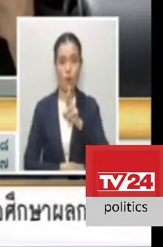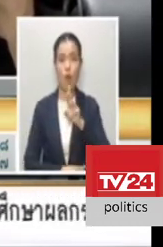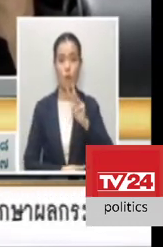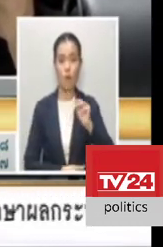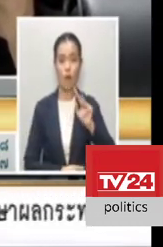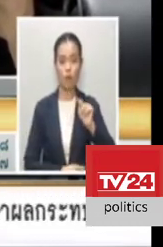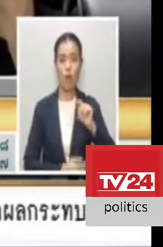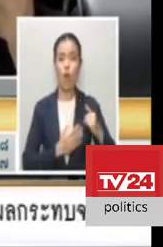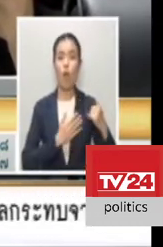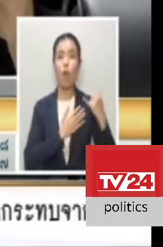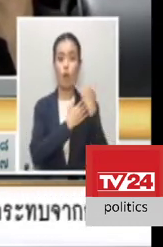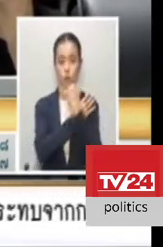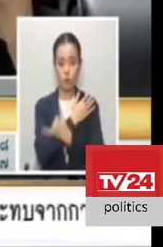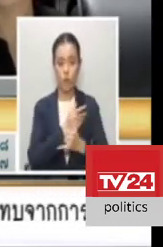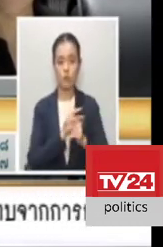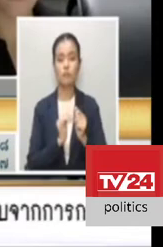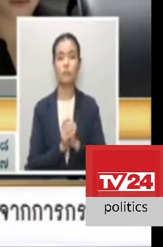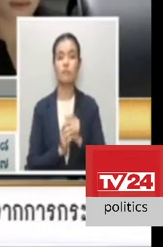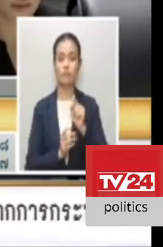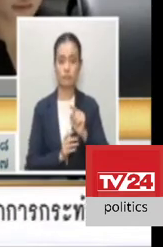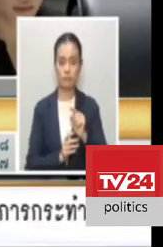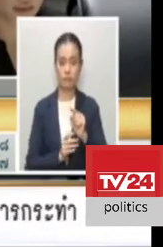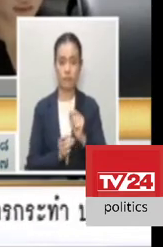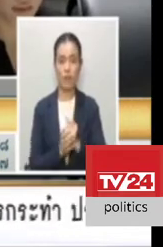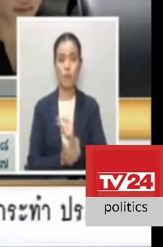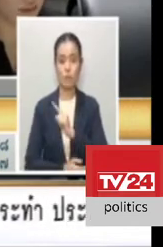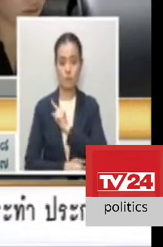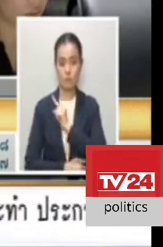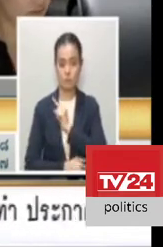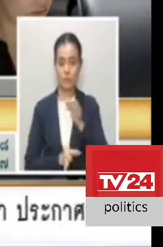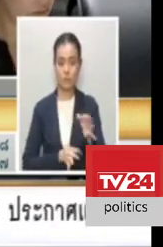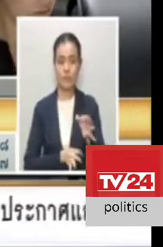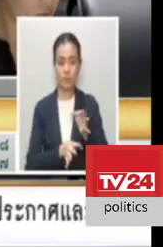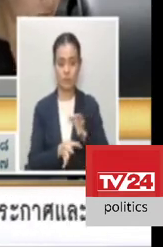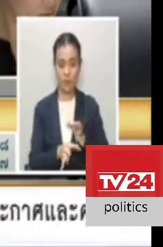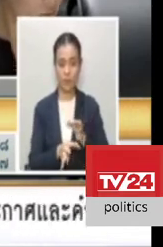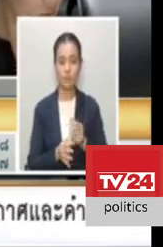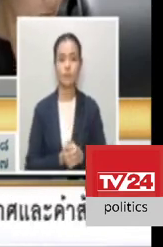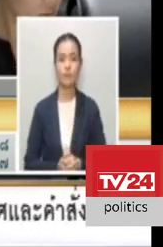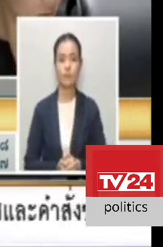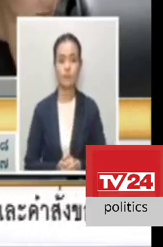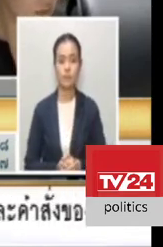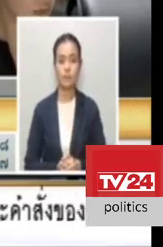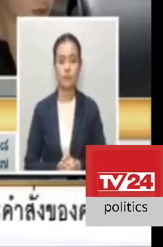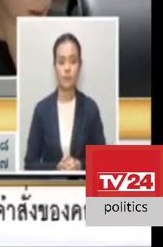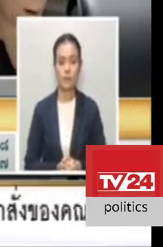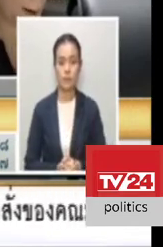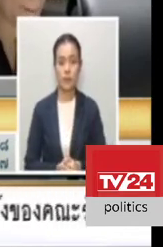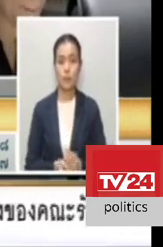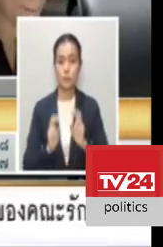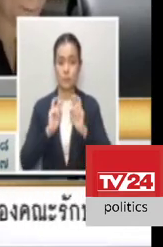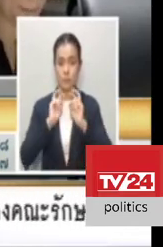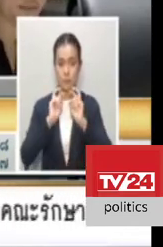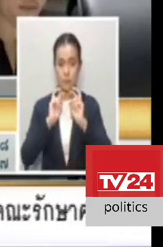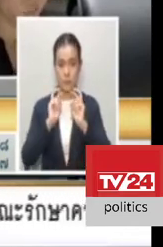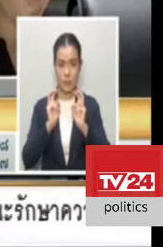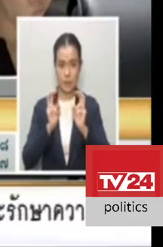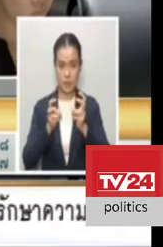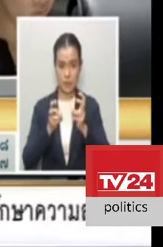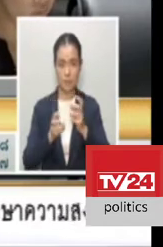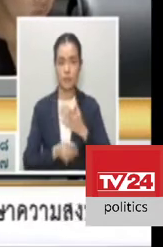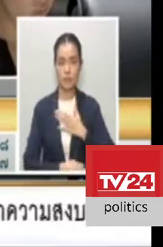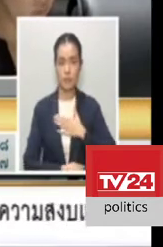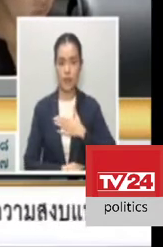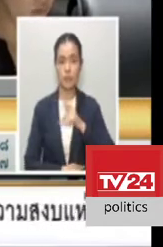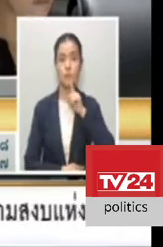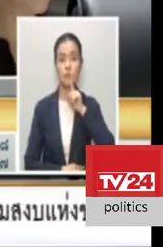การกระทรวงการต่างประเทศเป็นผู้ปฏิบัติหน้าที่แทนท่านประธานที่เคารพคะประเด็นที่ดิฉันจะขอตั้งกระ